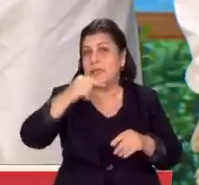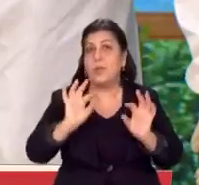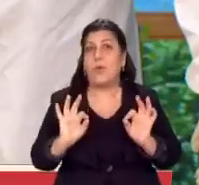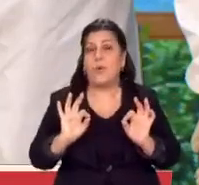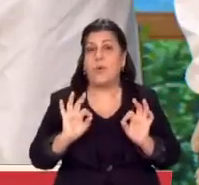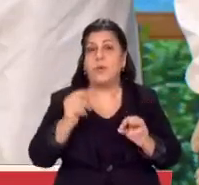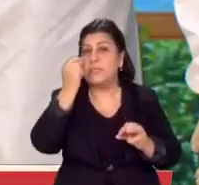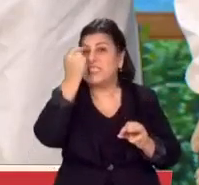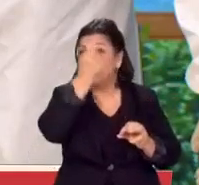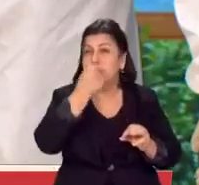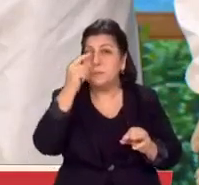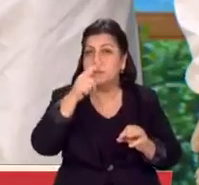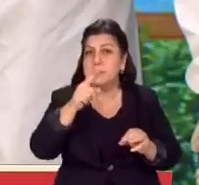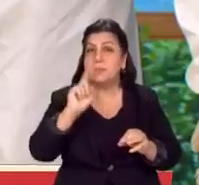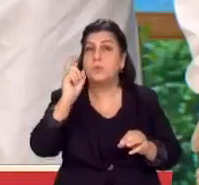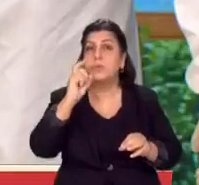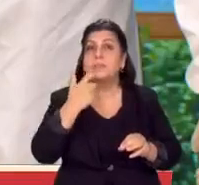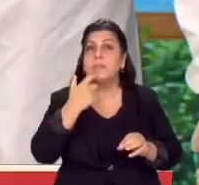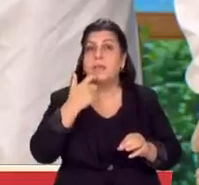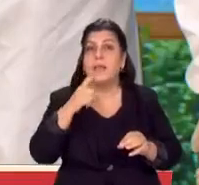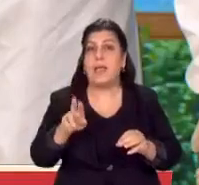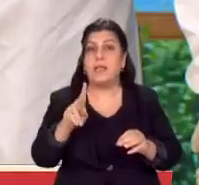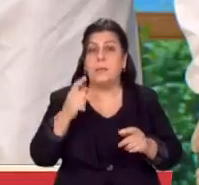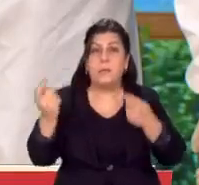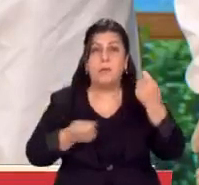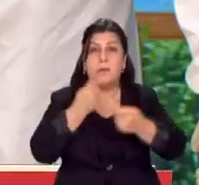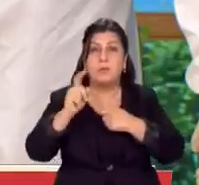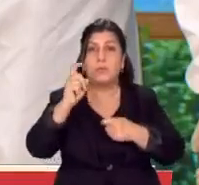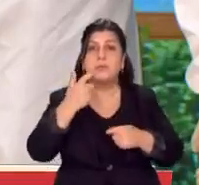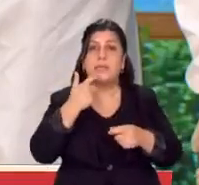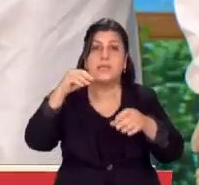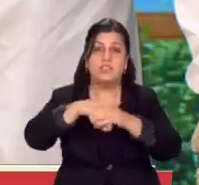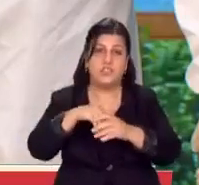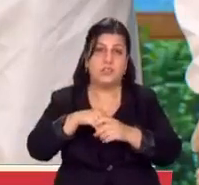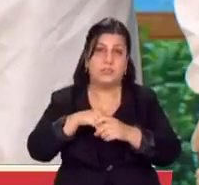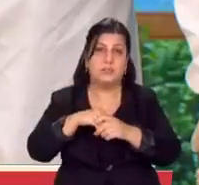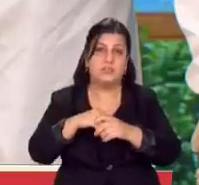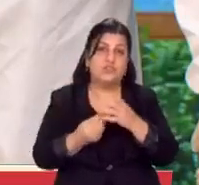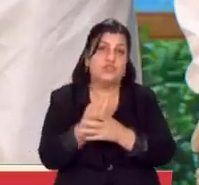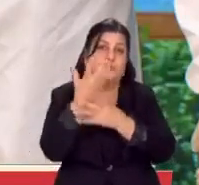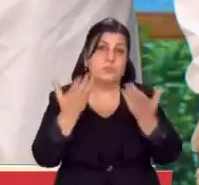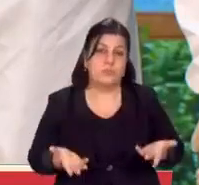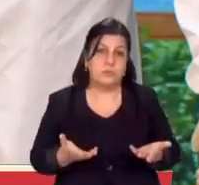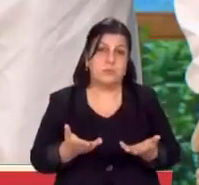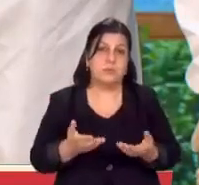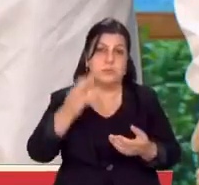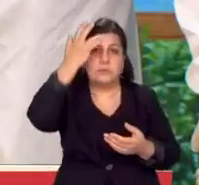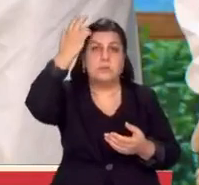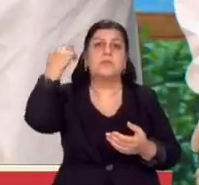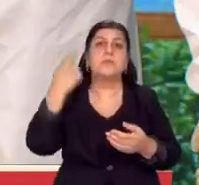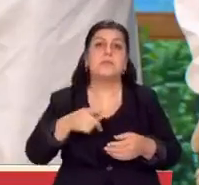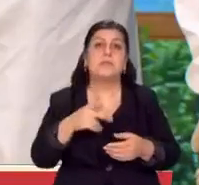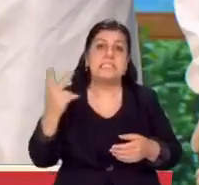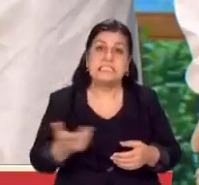10 sene hani kızamık dokuz senede geliştirilmiş açısı Dolayısıyla sağlıklı bir aşı geliştirilmesi çok uzun bir zaman burada